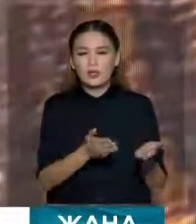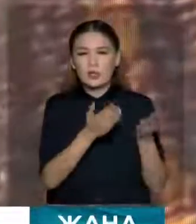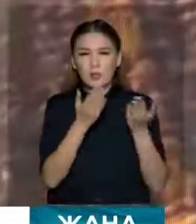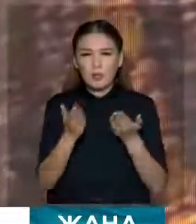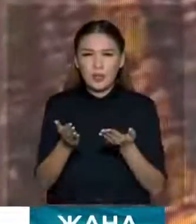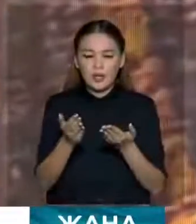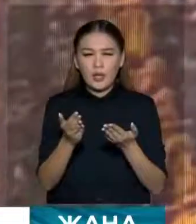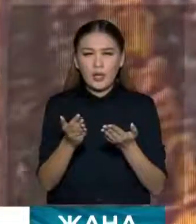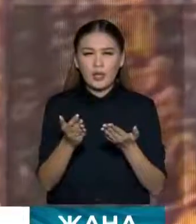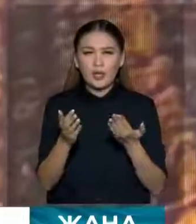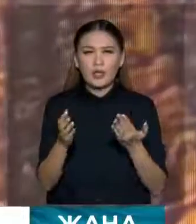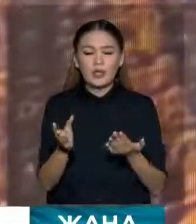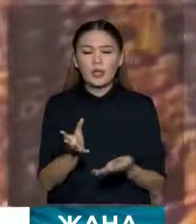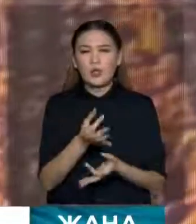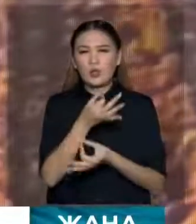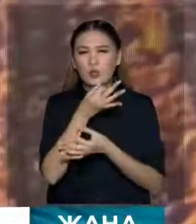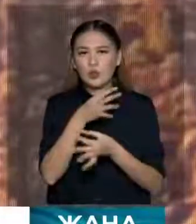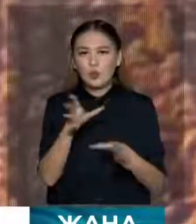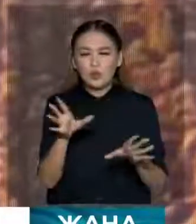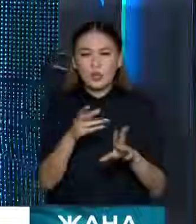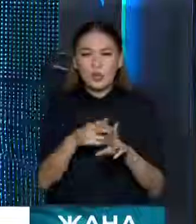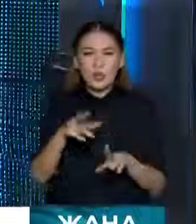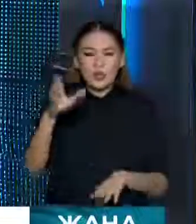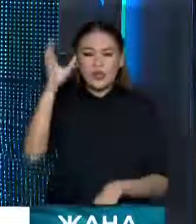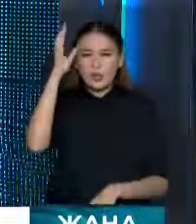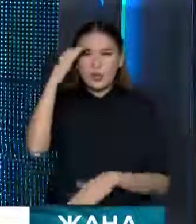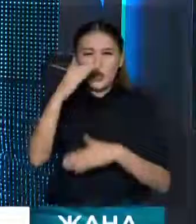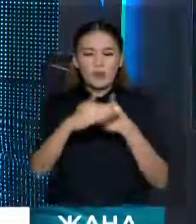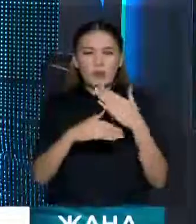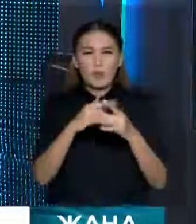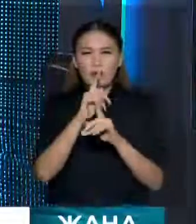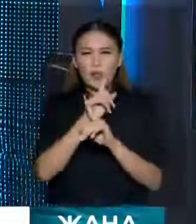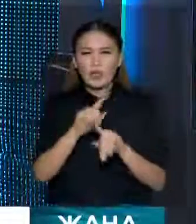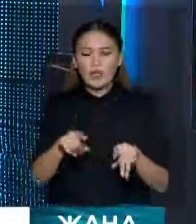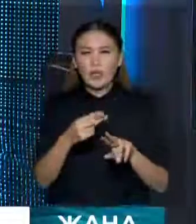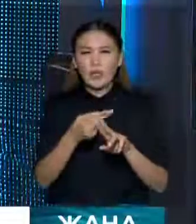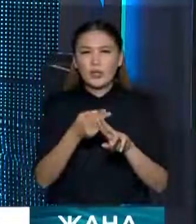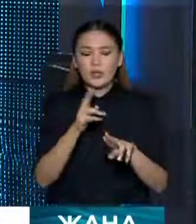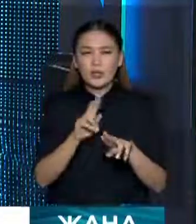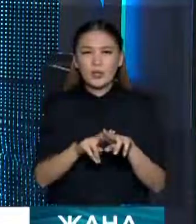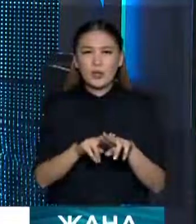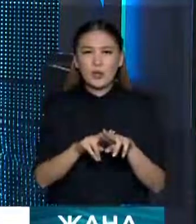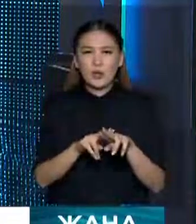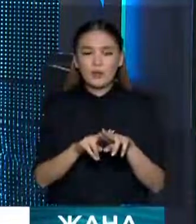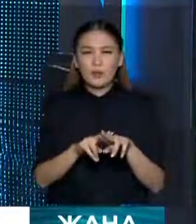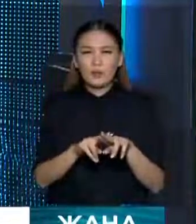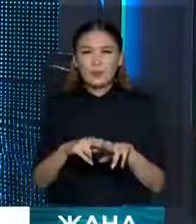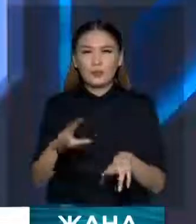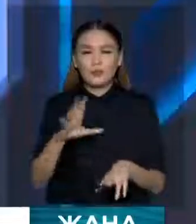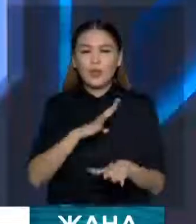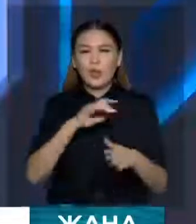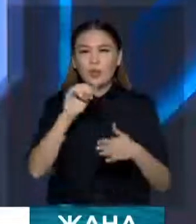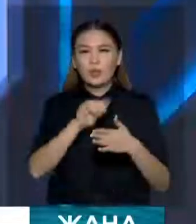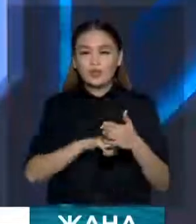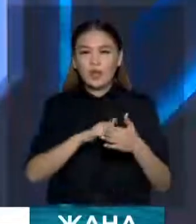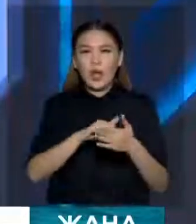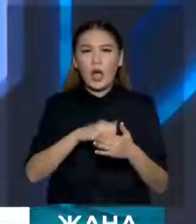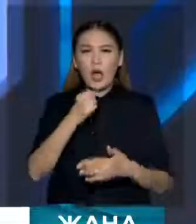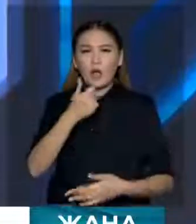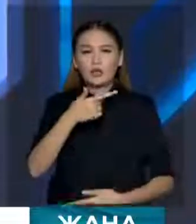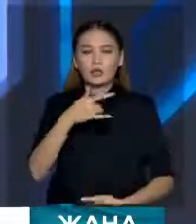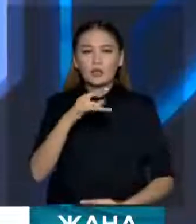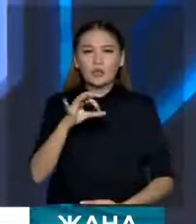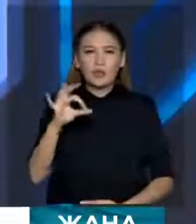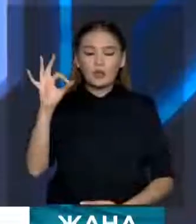келдіңіз. Кез келген сала ғылымсыз дамымайды, иә? Мынау біз не себепті аграрлық